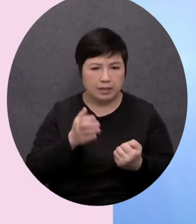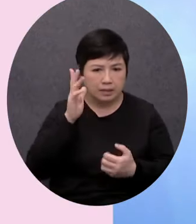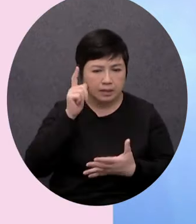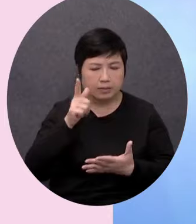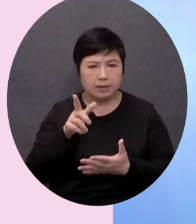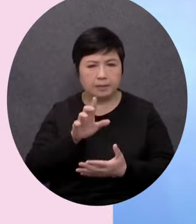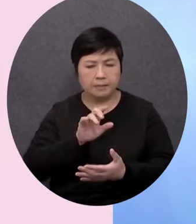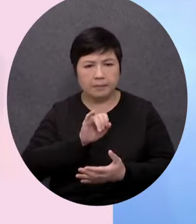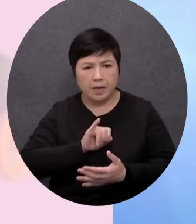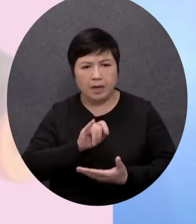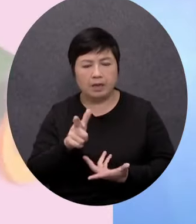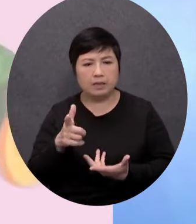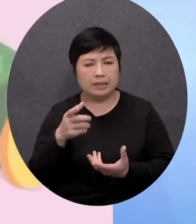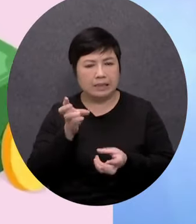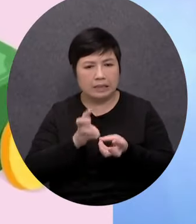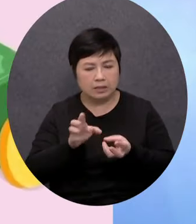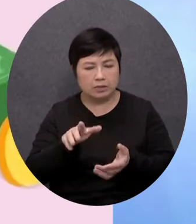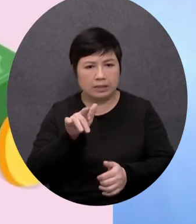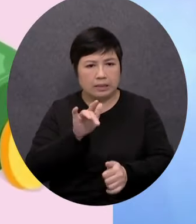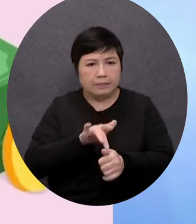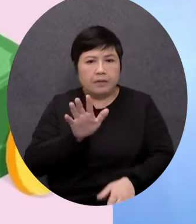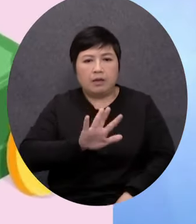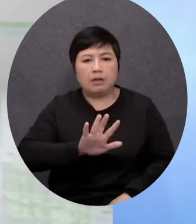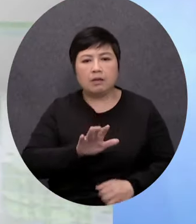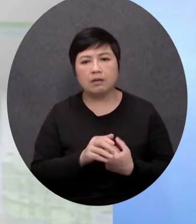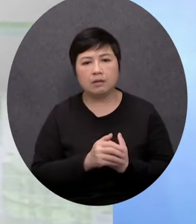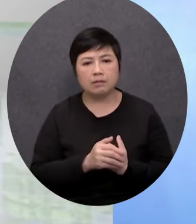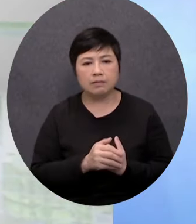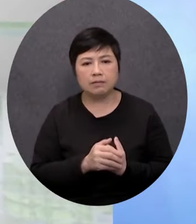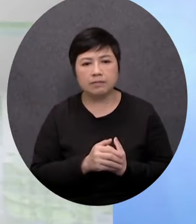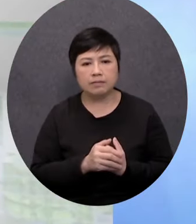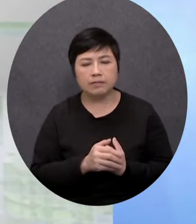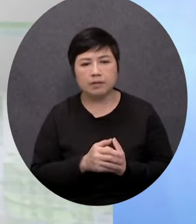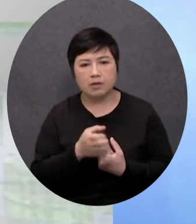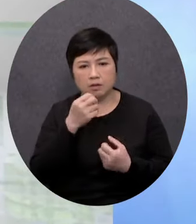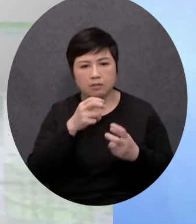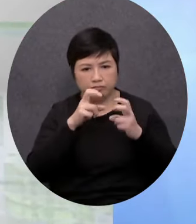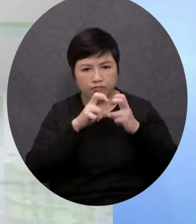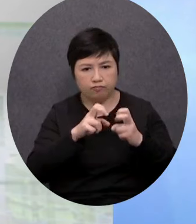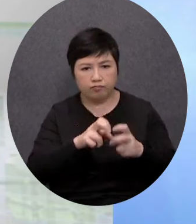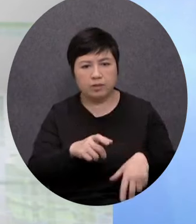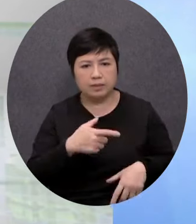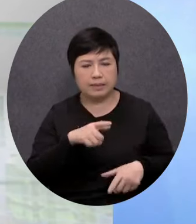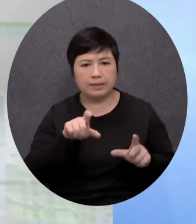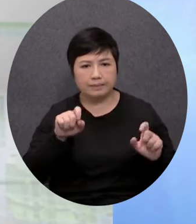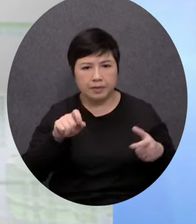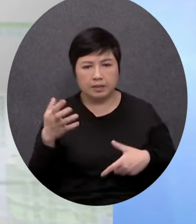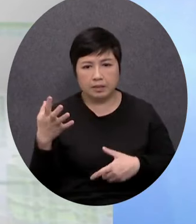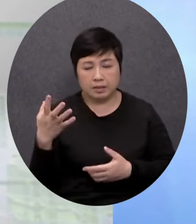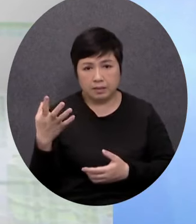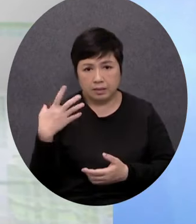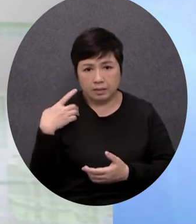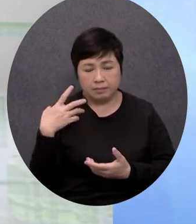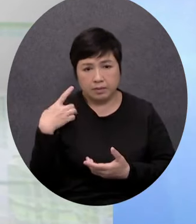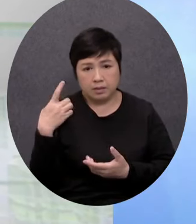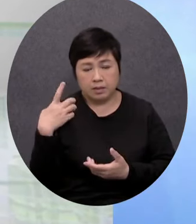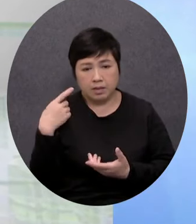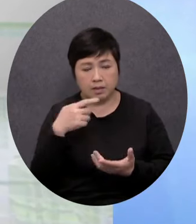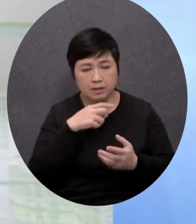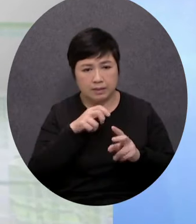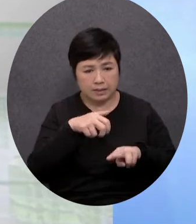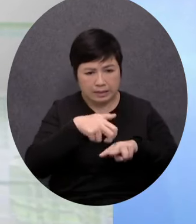訊。香港電台記者林家平報道。 港鐵尖沙咀站昨日有路軌出現裂縫，列車要